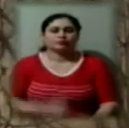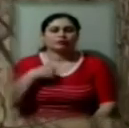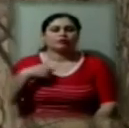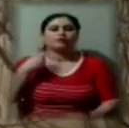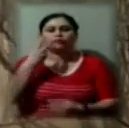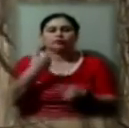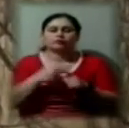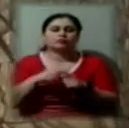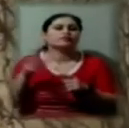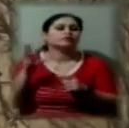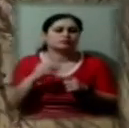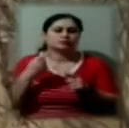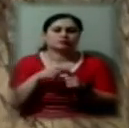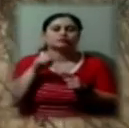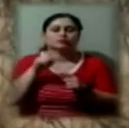бачила і